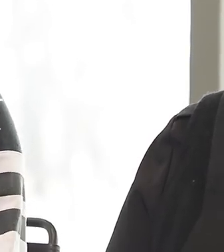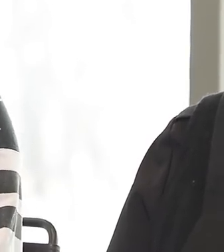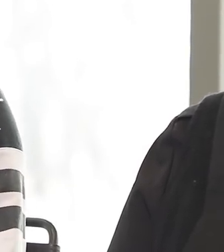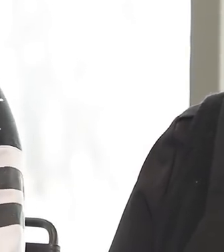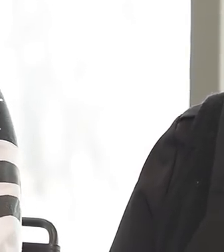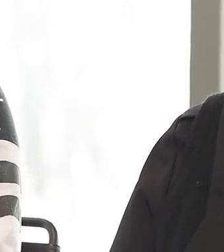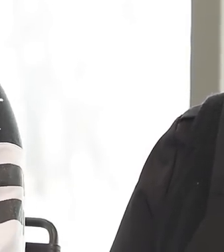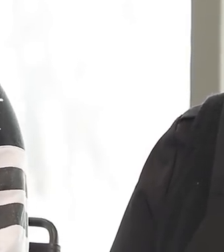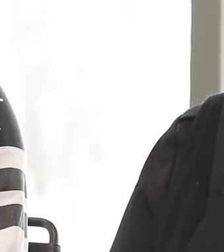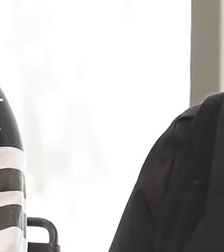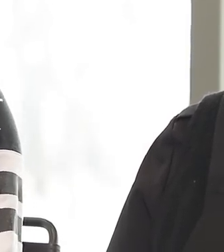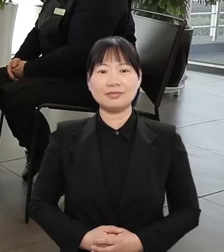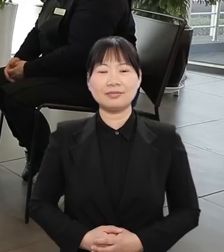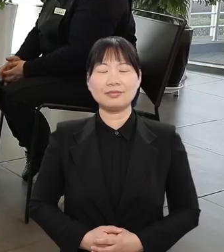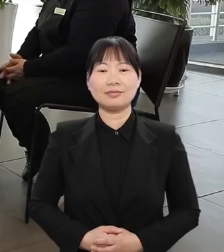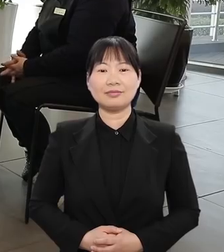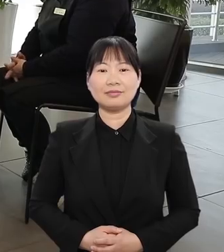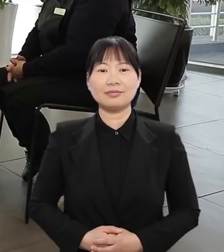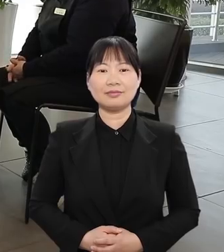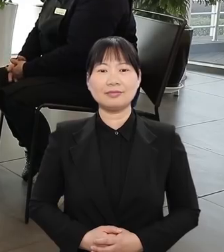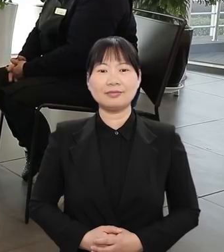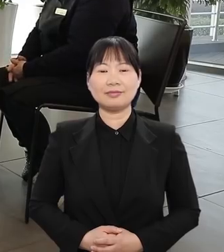박경남입니다. 오,